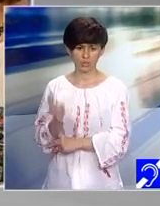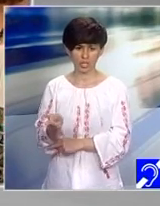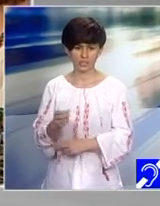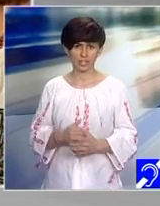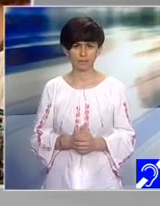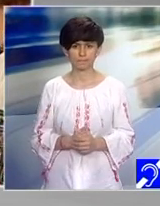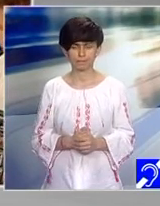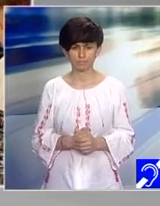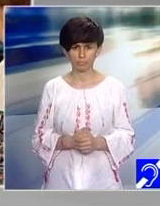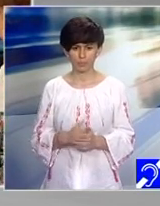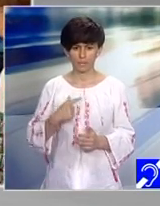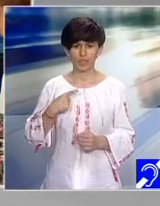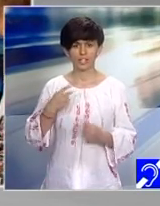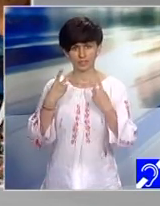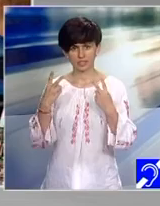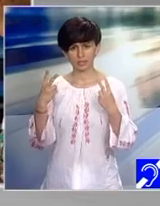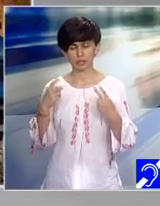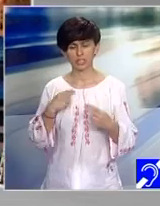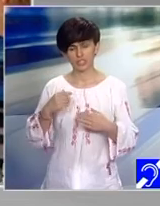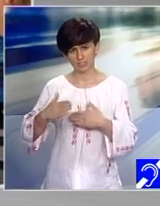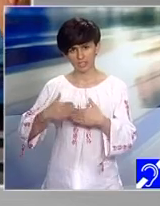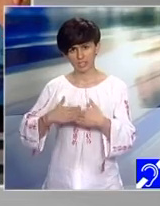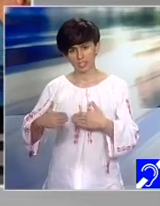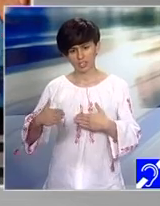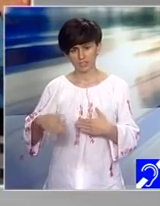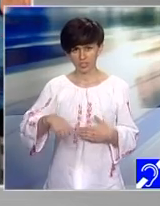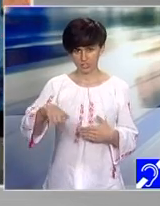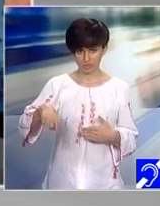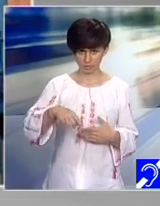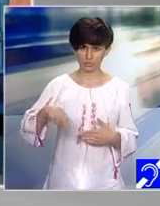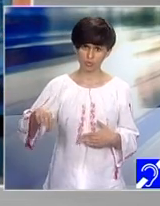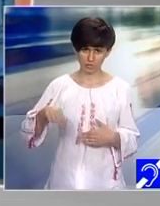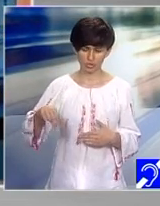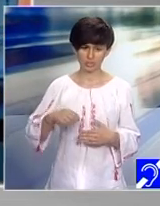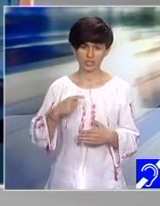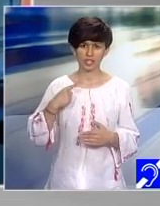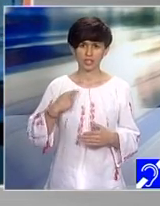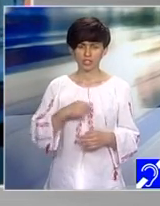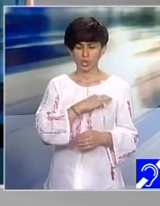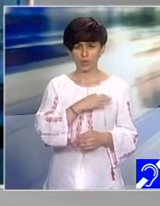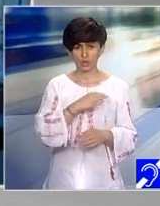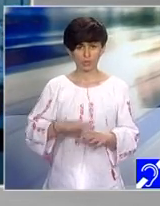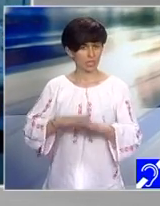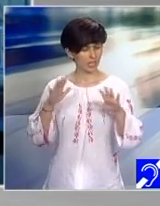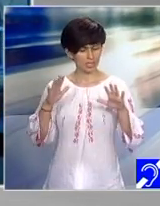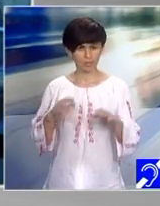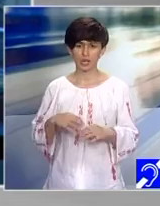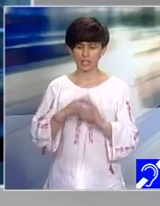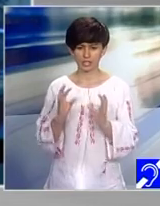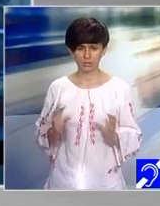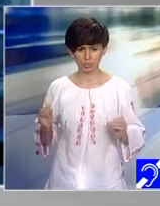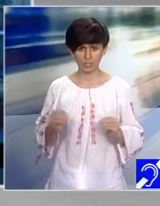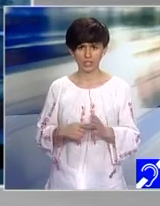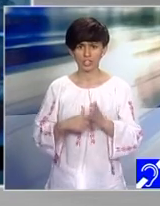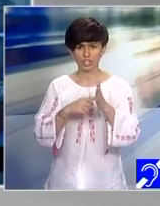nostru de județ. E o universitate mare, una dintre cele mari din România. Și arată o problemă a sistemului. Faptul că educația ajunge